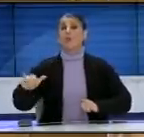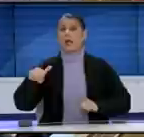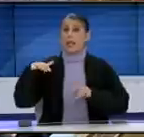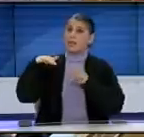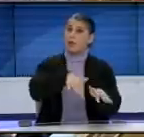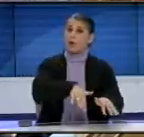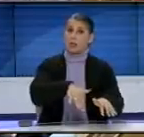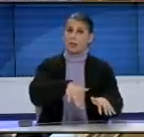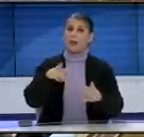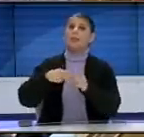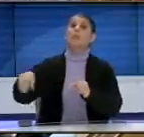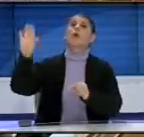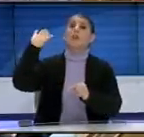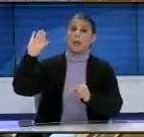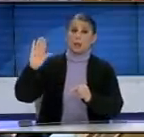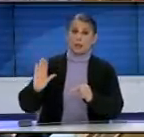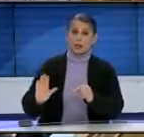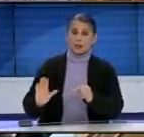εισβολή.